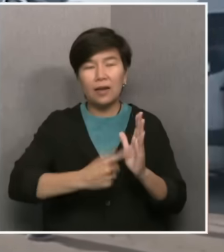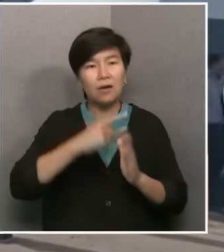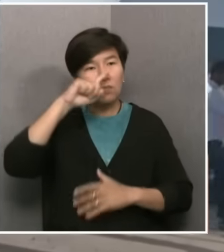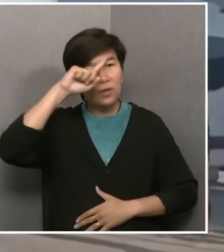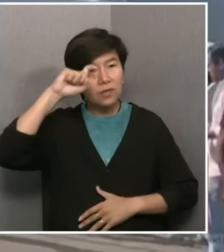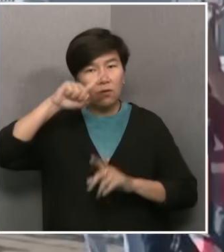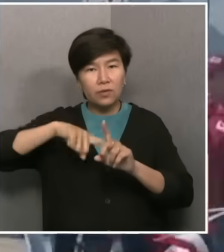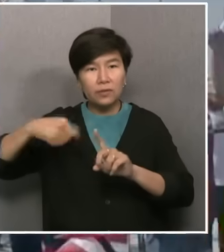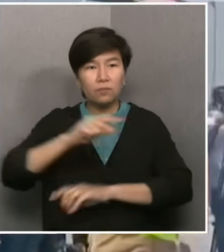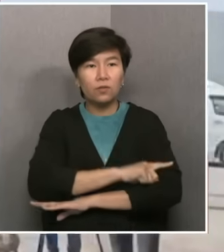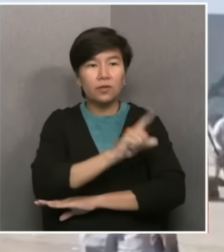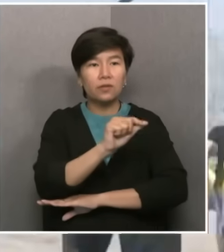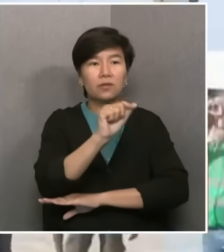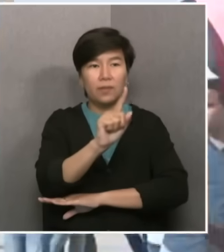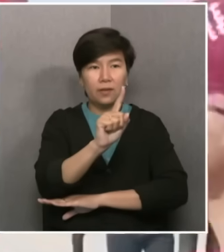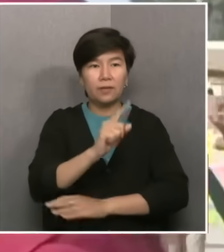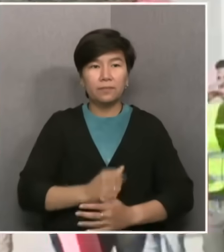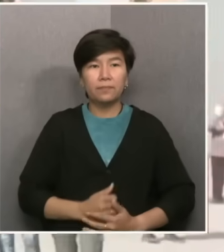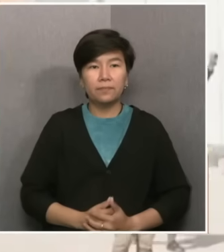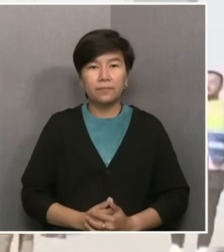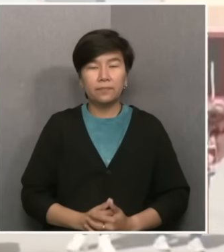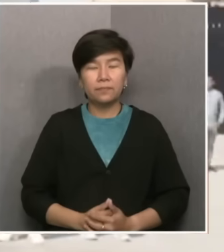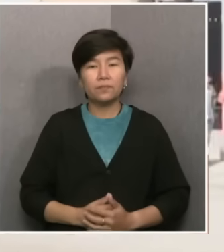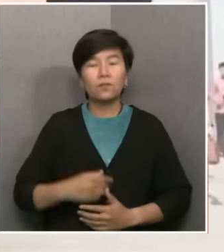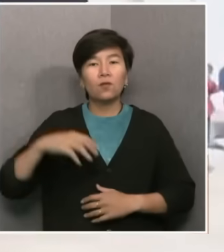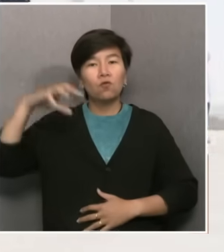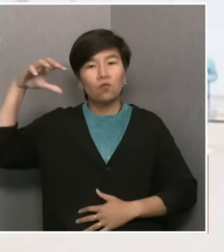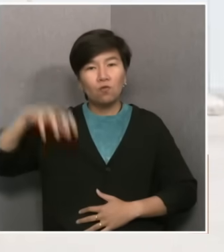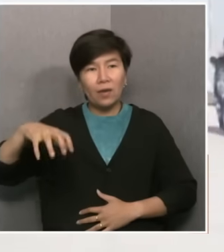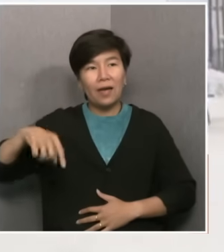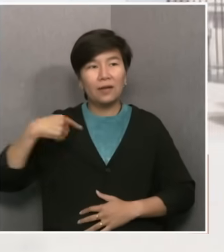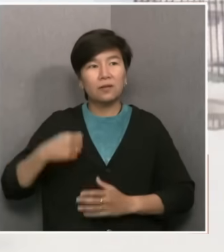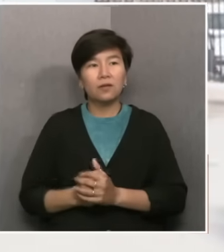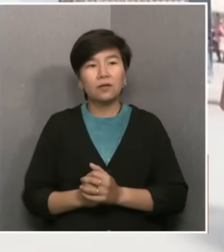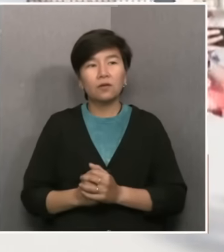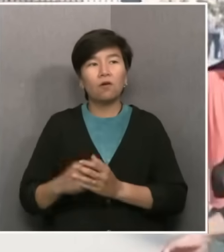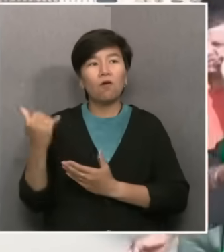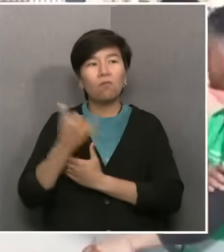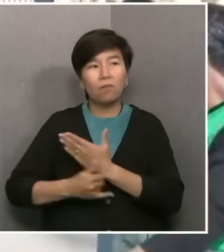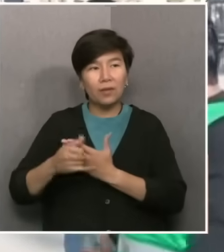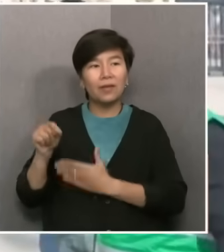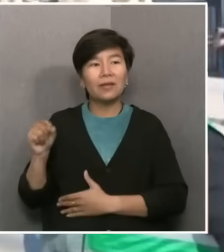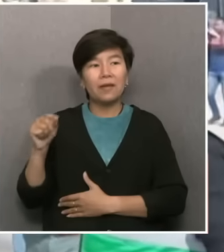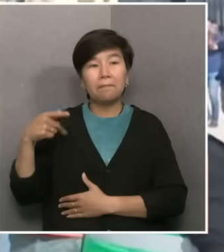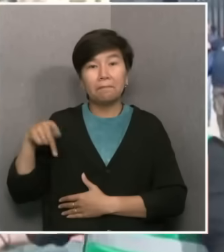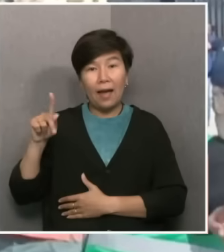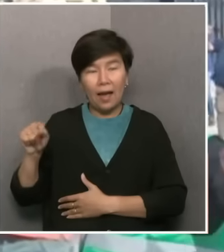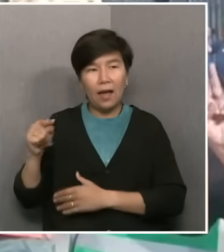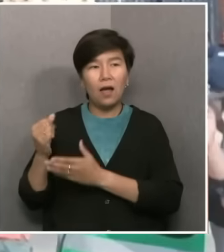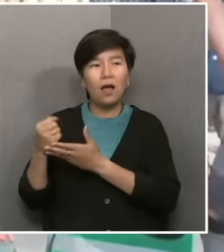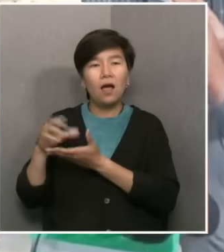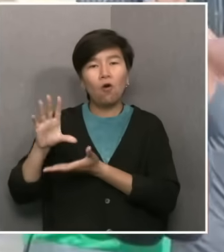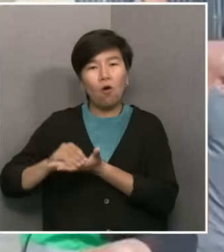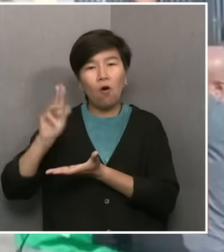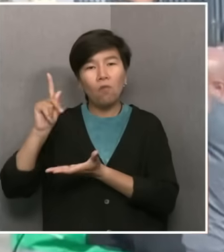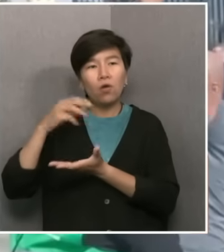21ตุลาคมที่ผ่านมาโดยทางหน่วยงานด้านมนุษยธรรมของปาเลสไตน์ได้เปิดเผยข้อมูลนี้รวมถึงเผย